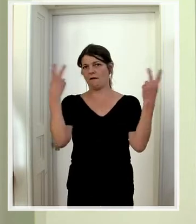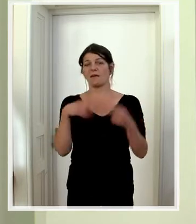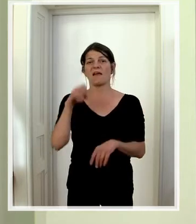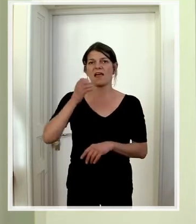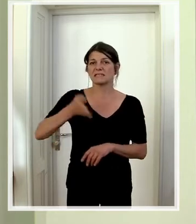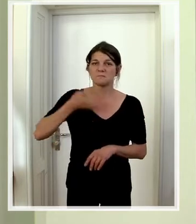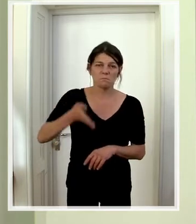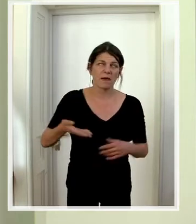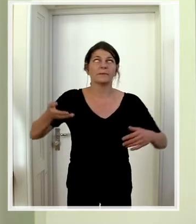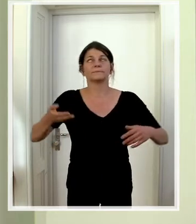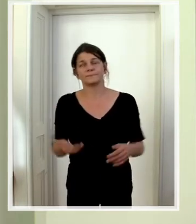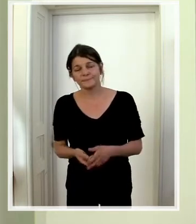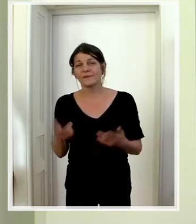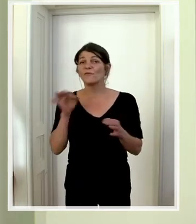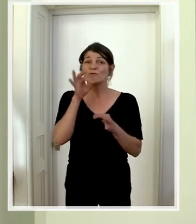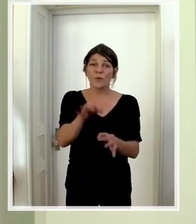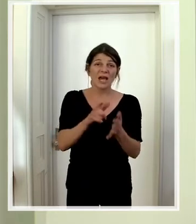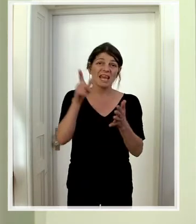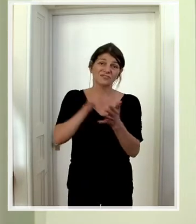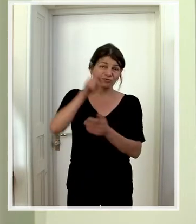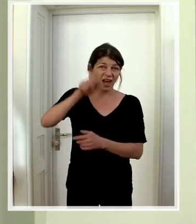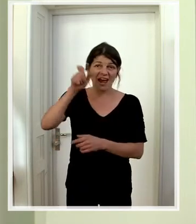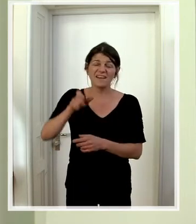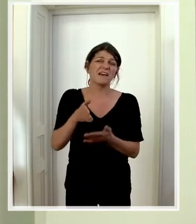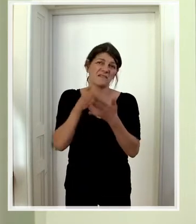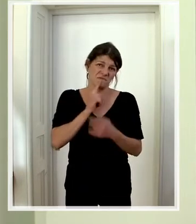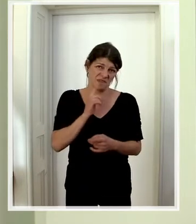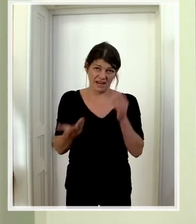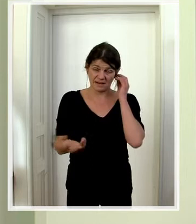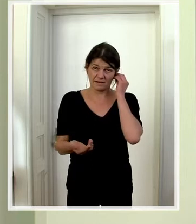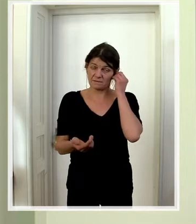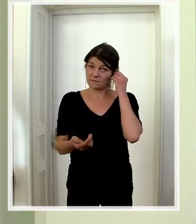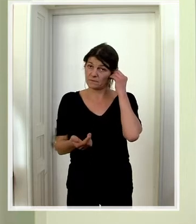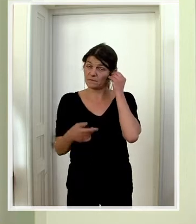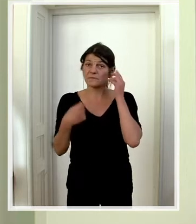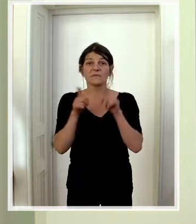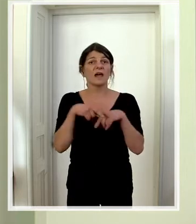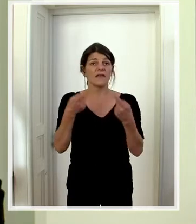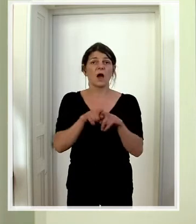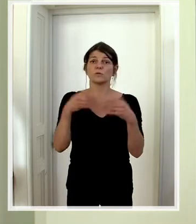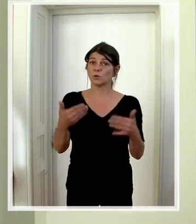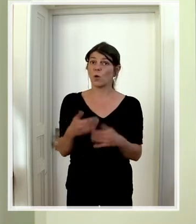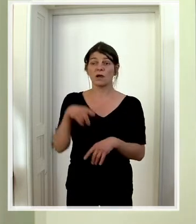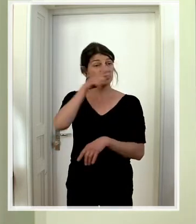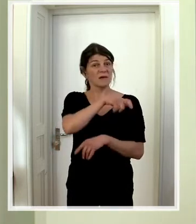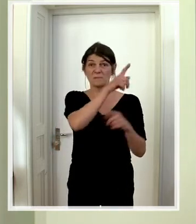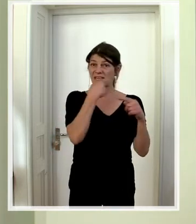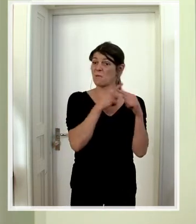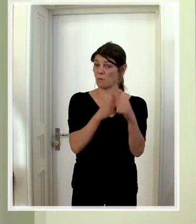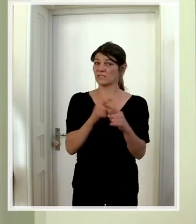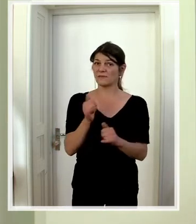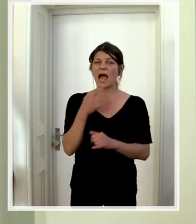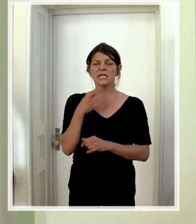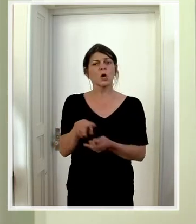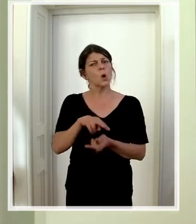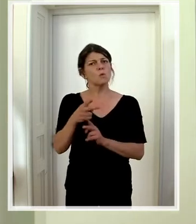S-Bahn der Liechtensteiner eigentlich wenig nützt. Oder? Dann ist es so, dass Befürworter natürlich auch den Umsteigeffekt bei